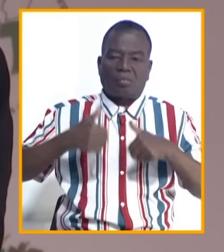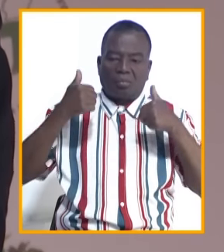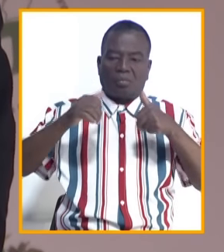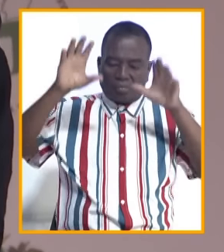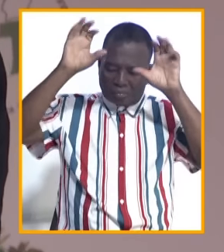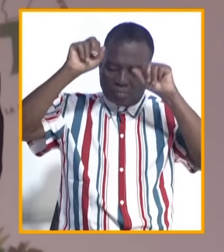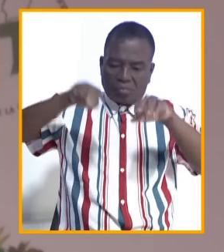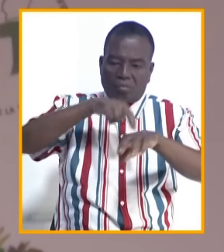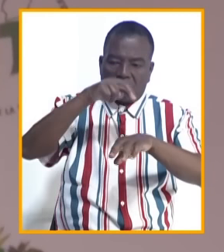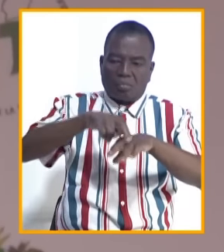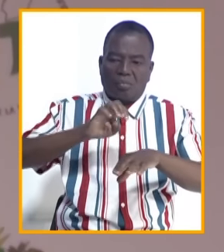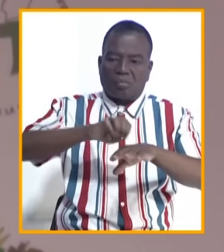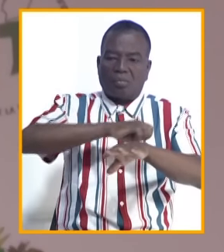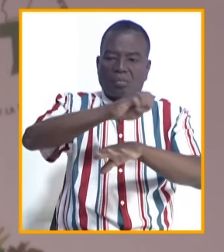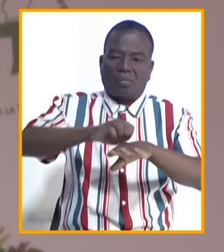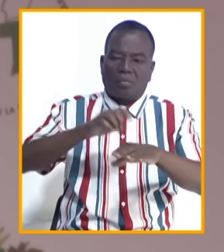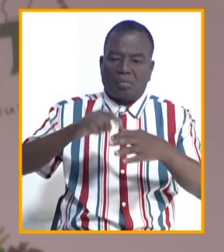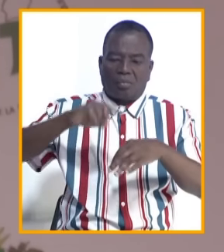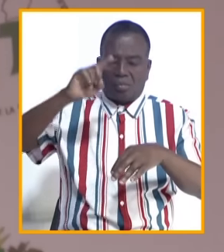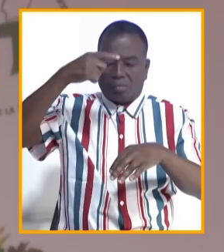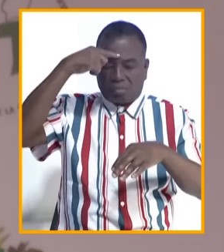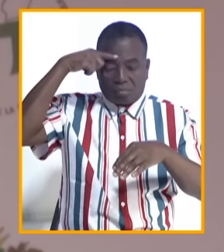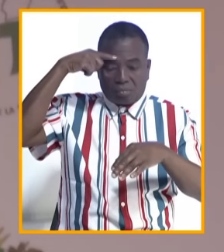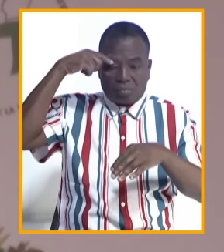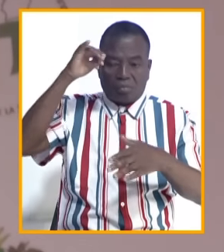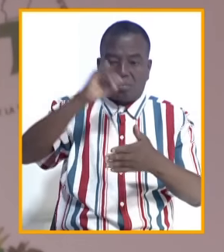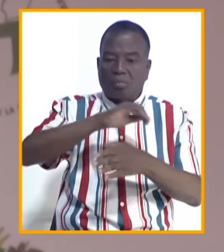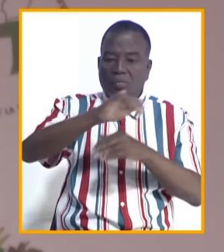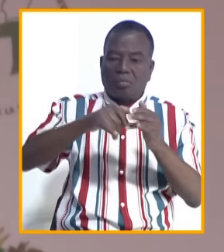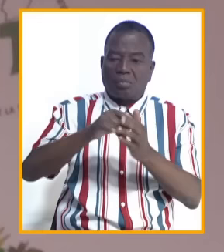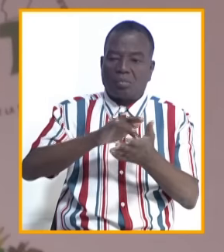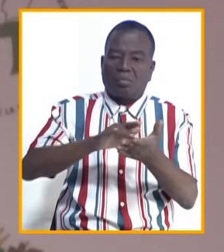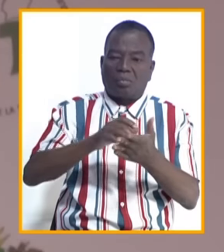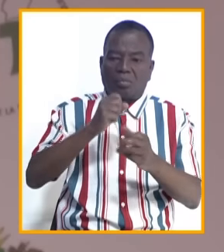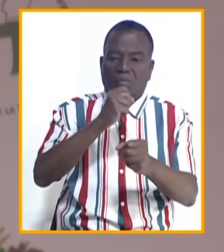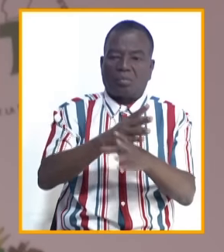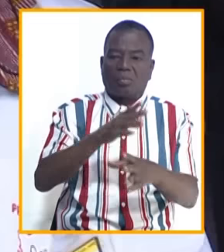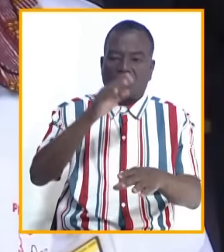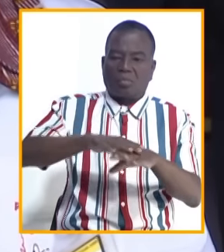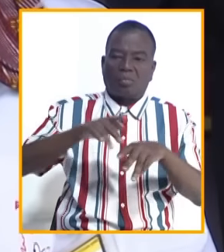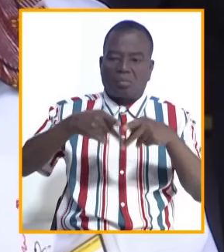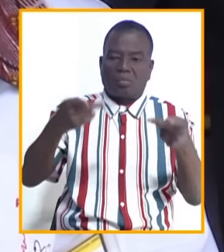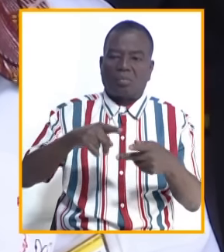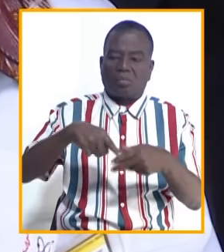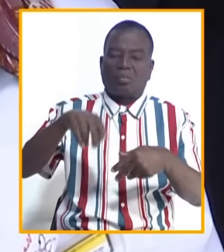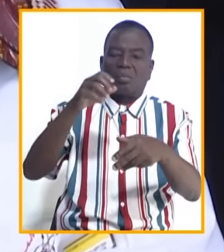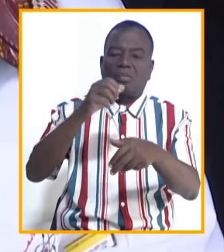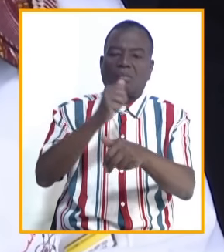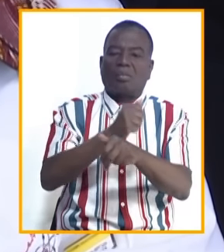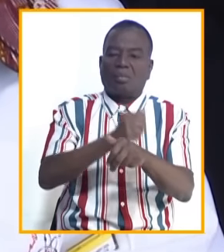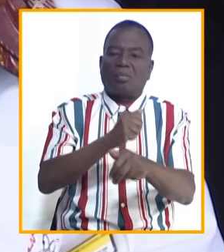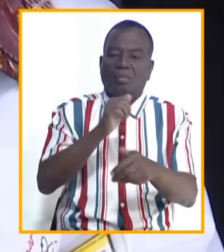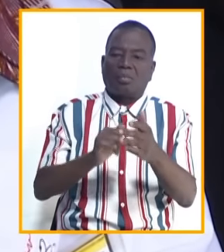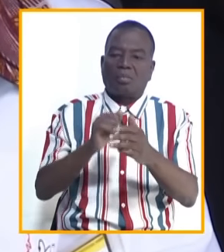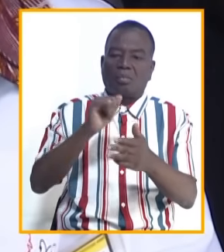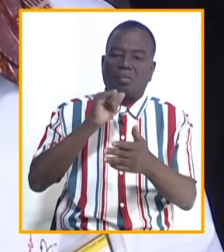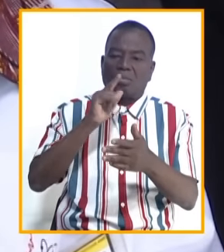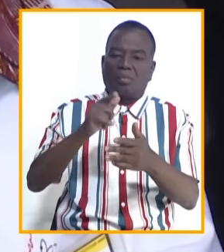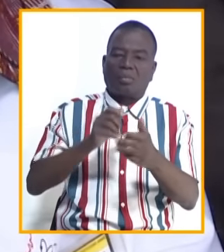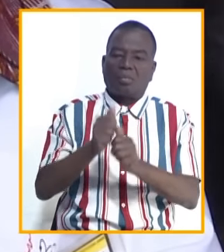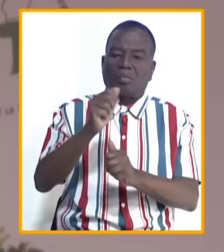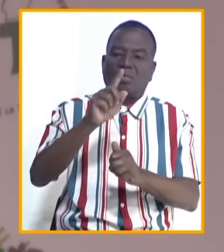République et l'engagement constant du gouvernement, ces soins sont disponibles désormais sur place à Abidjan. Ce sont plus de 1033